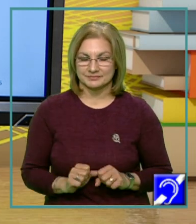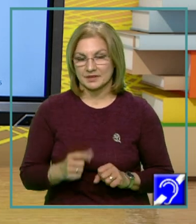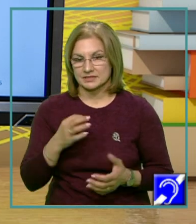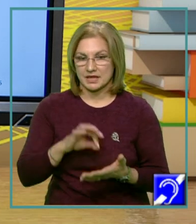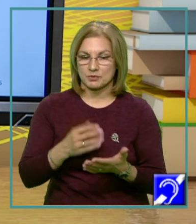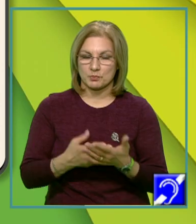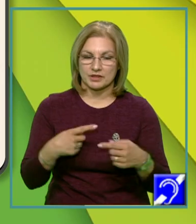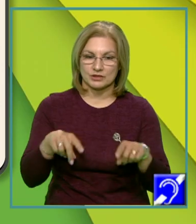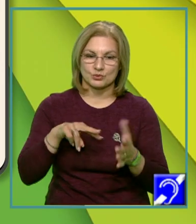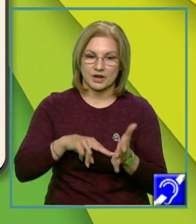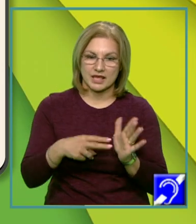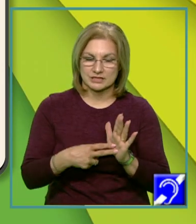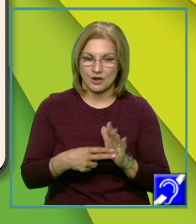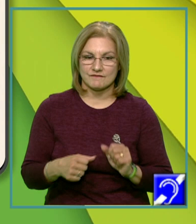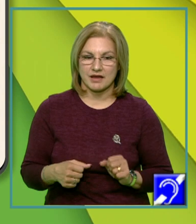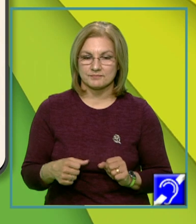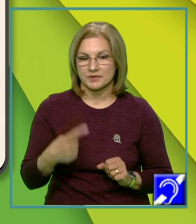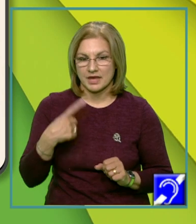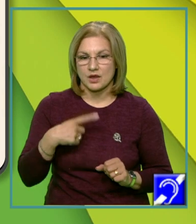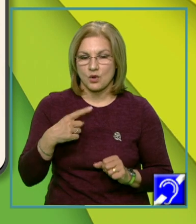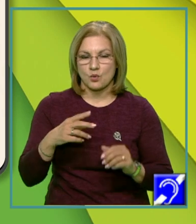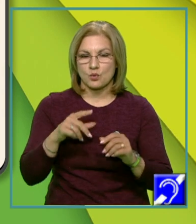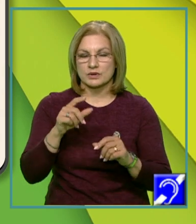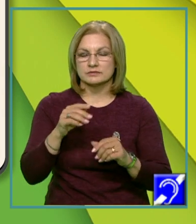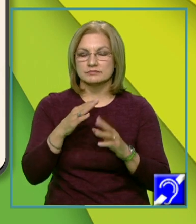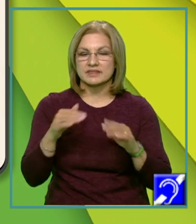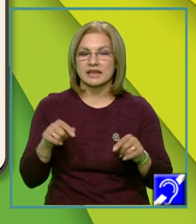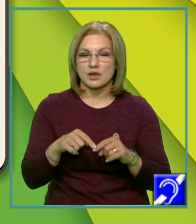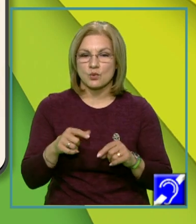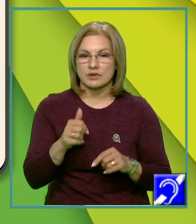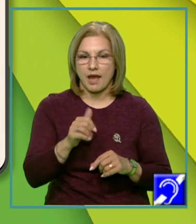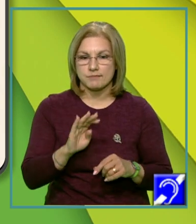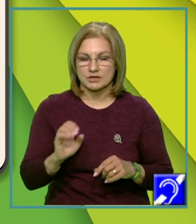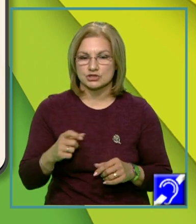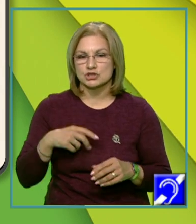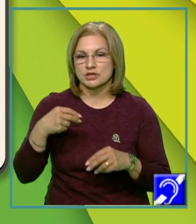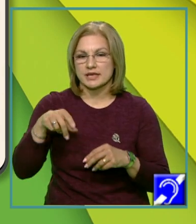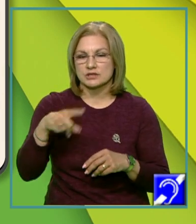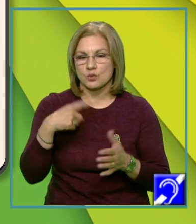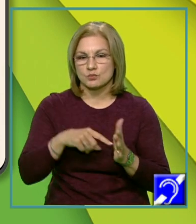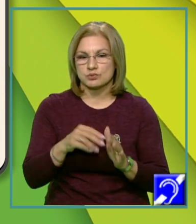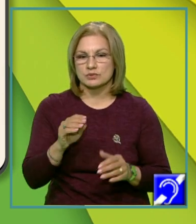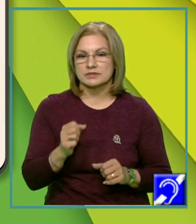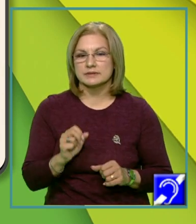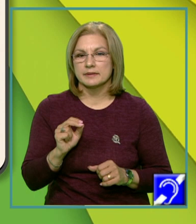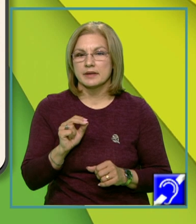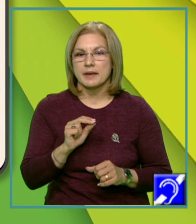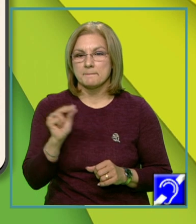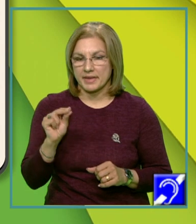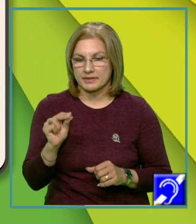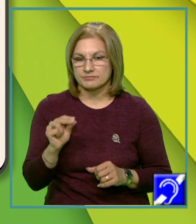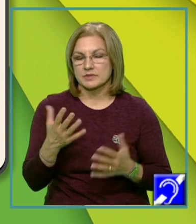spre rezolvare Considerând un triunghi a b c h e p iar în exteriorul lui un punct p astfel încât